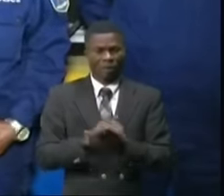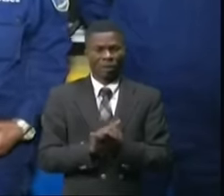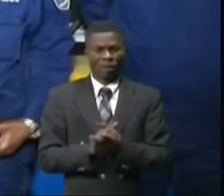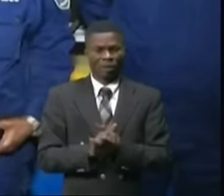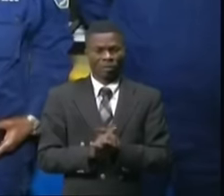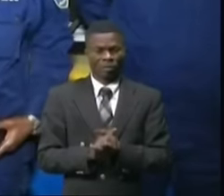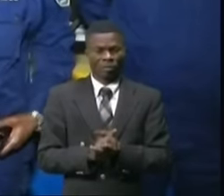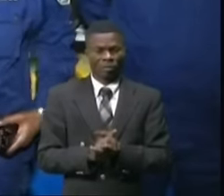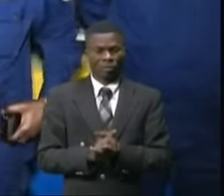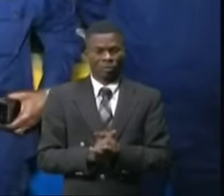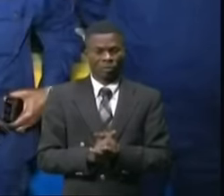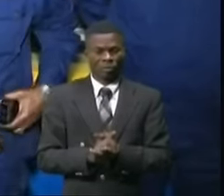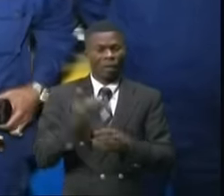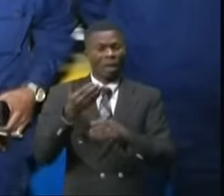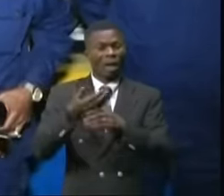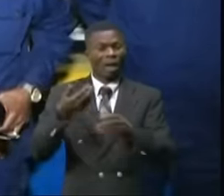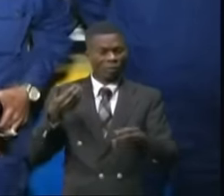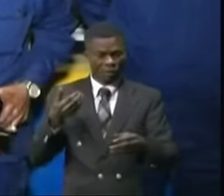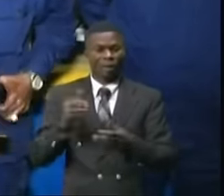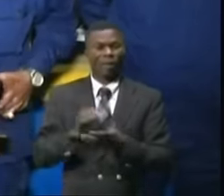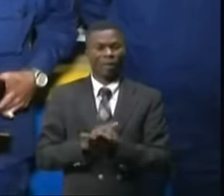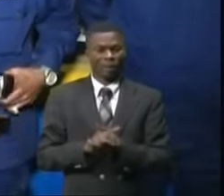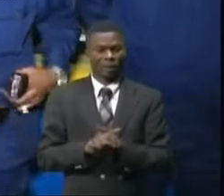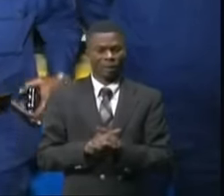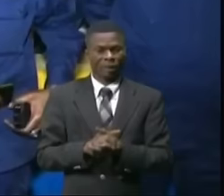Et peu avant,